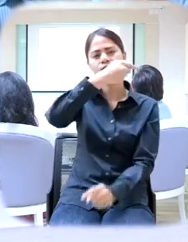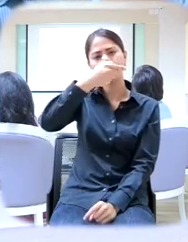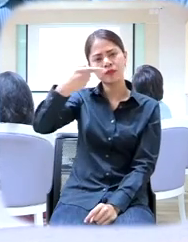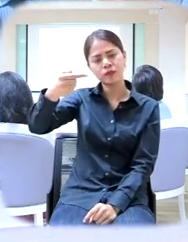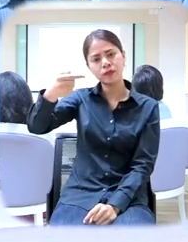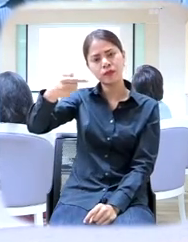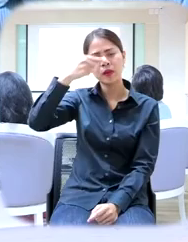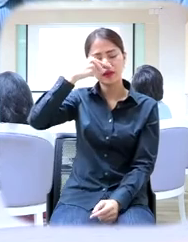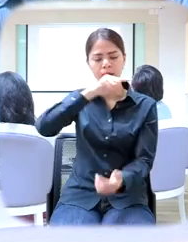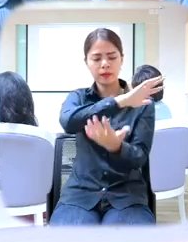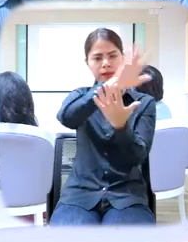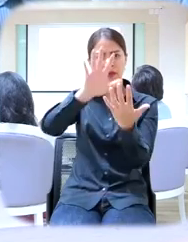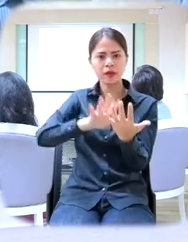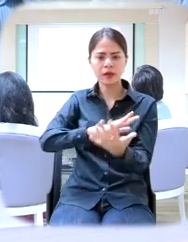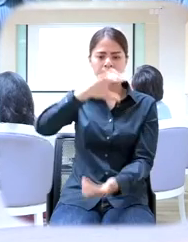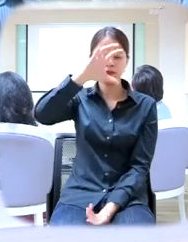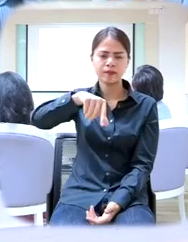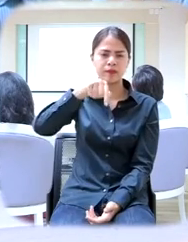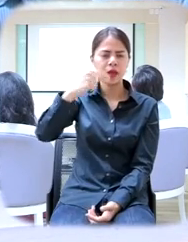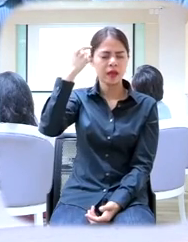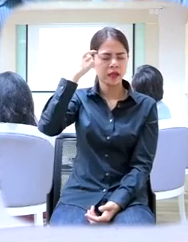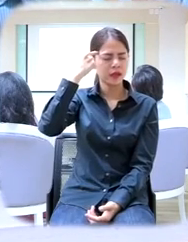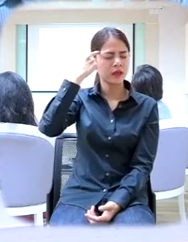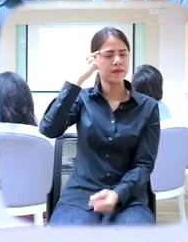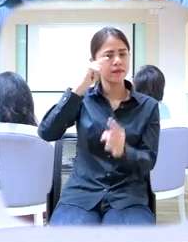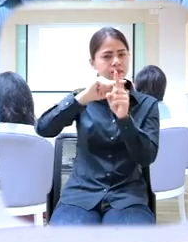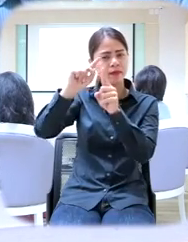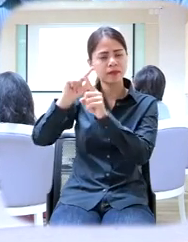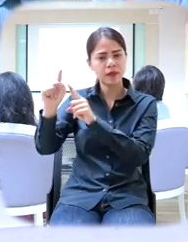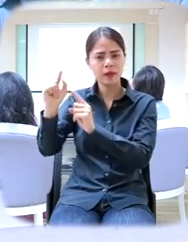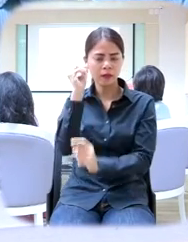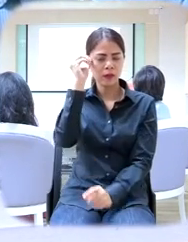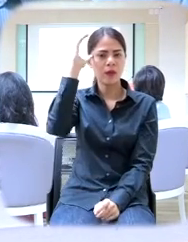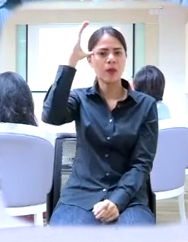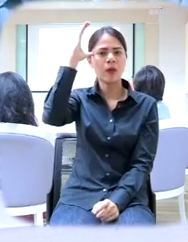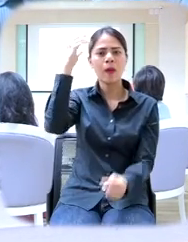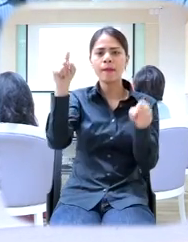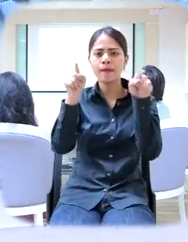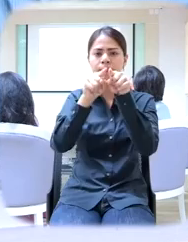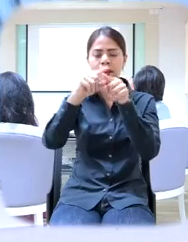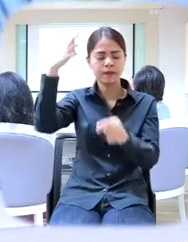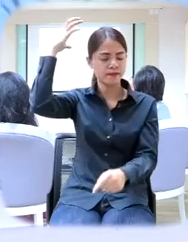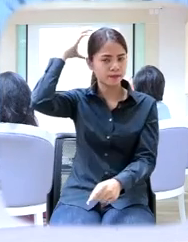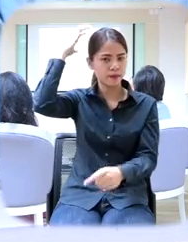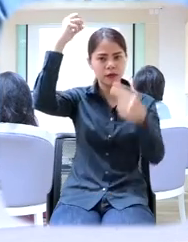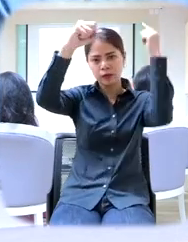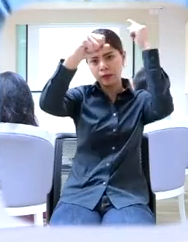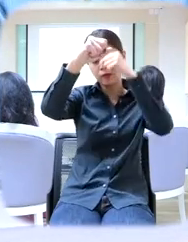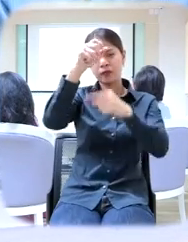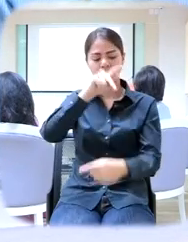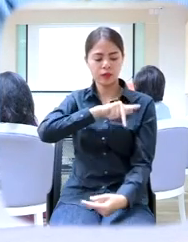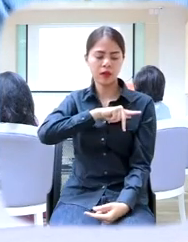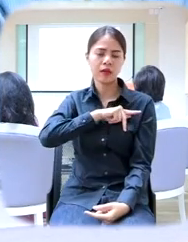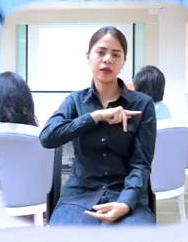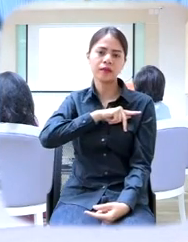นะครับก็คืออยู่บนพื้นฐานของความคิดที่มาในองค์ความรู้แบบพราหมณ์และก็พุทธครับ